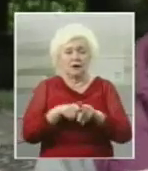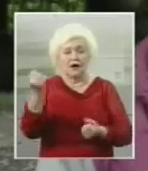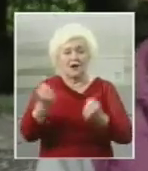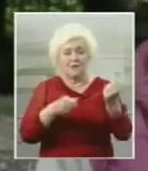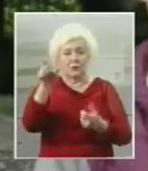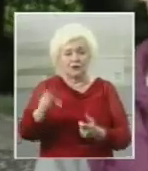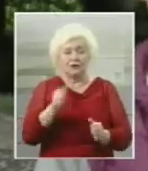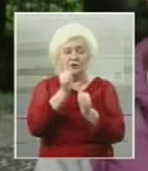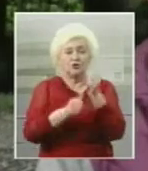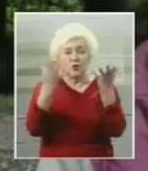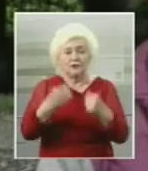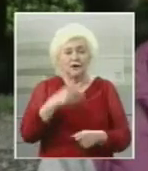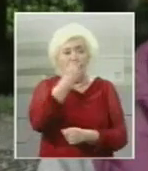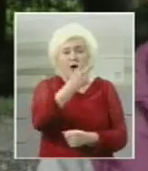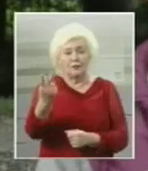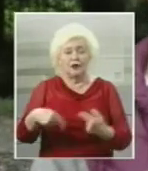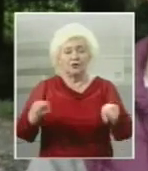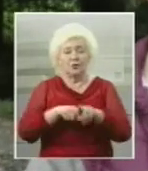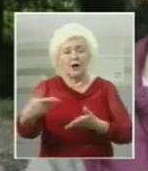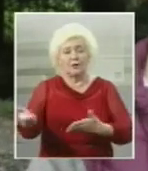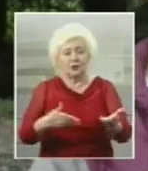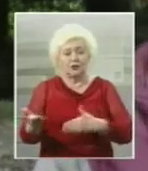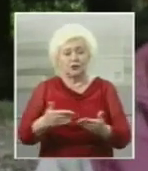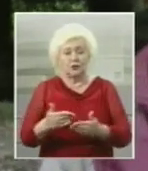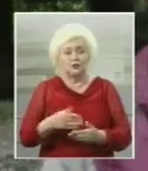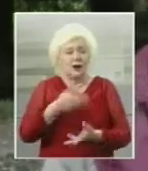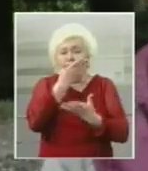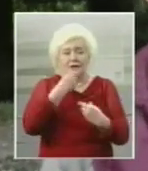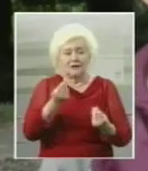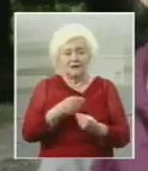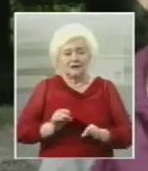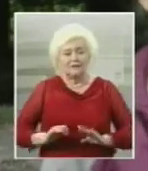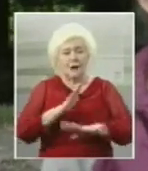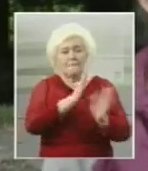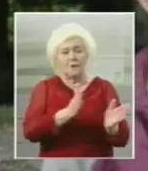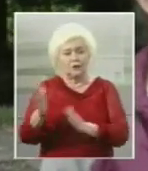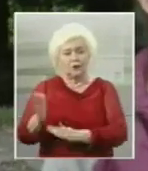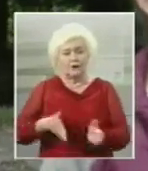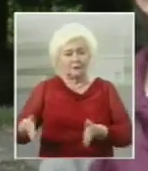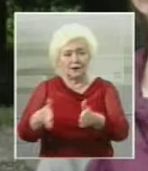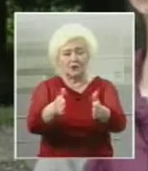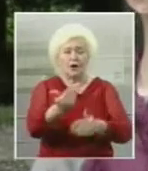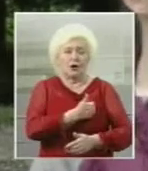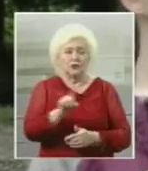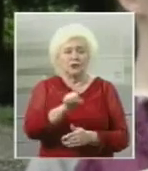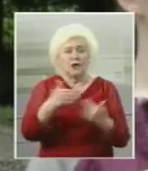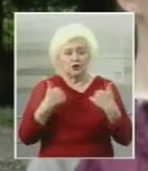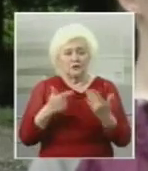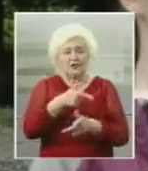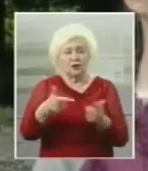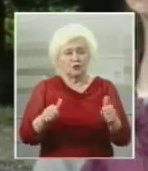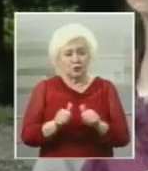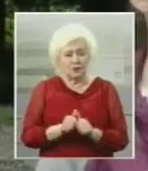то я щодня бачу, як пішоходи негарно себе ведуть на дорозі. І хотілося б, щоб в нашому місті